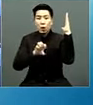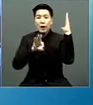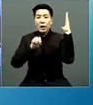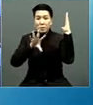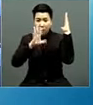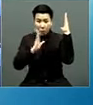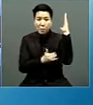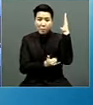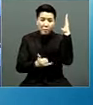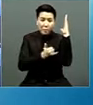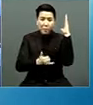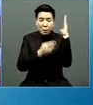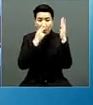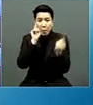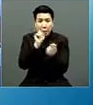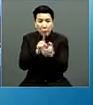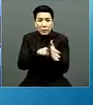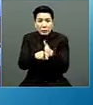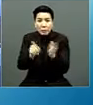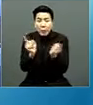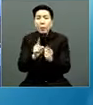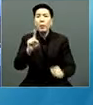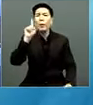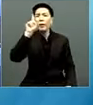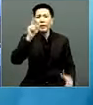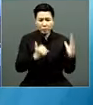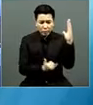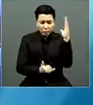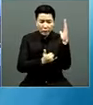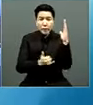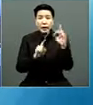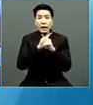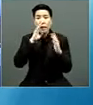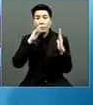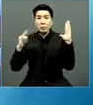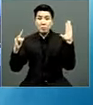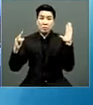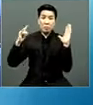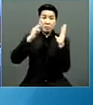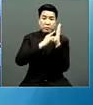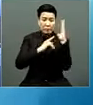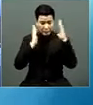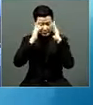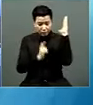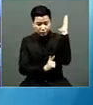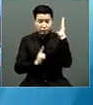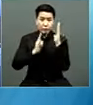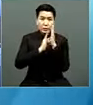9,695 แต่มีผู้ป่วยยืนยันเพียงแค่1รายนะครับแต่ทางอากาศเนี่ยผ่านมา